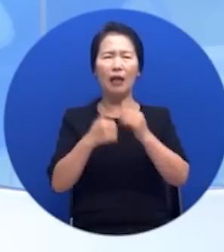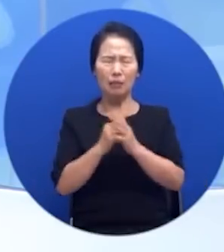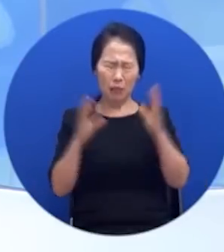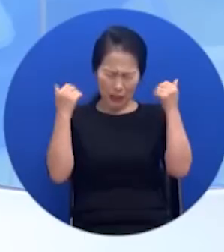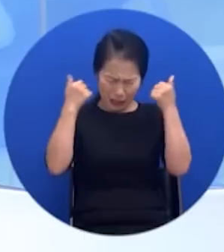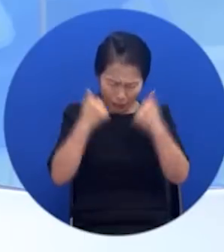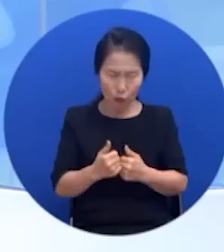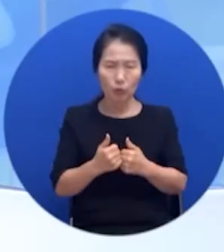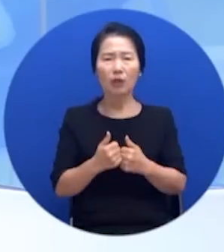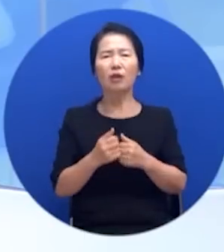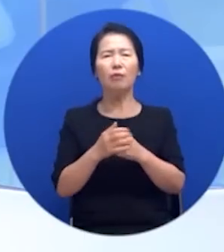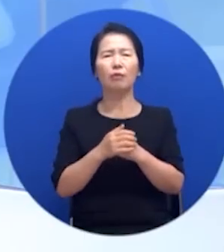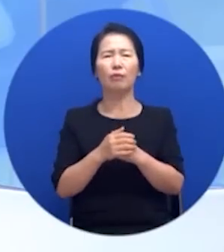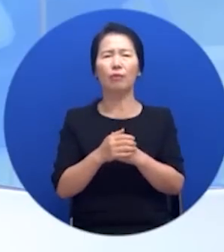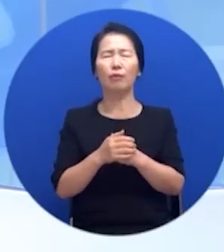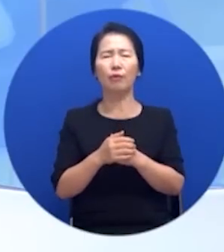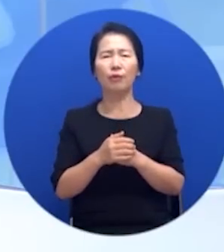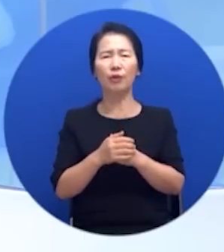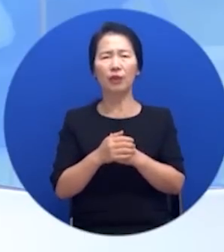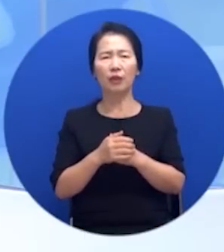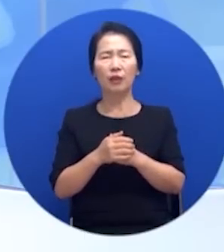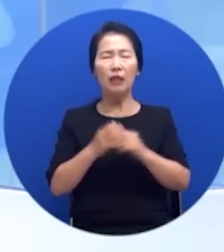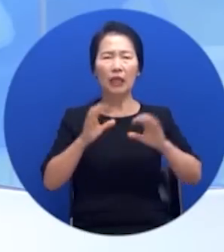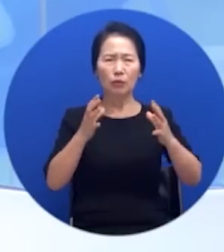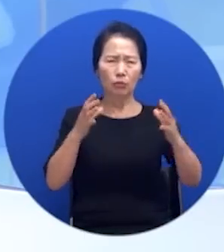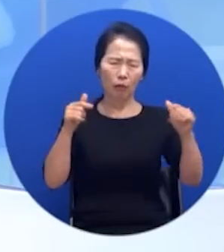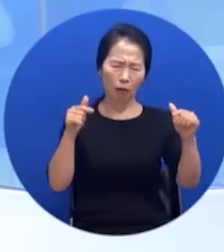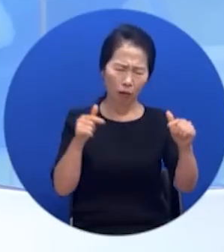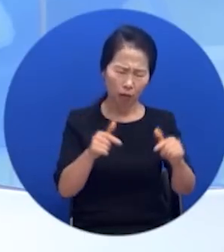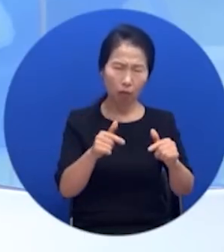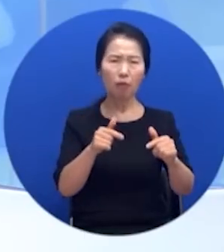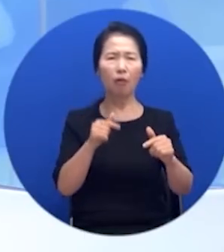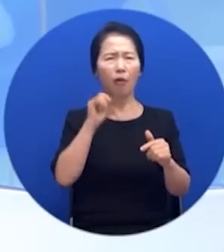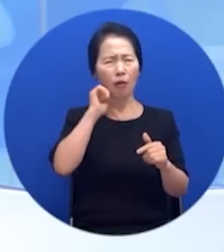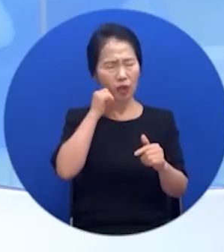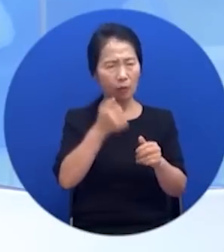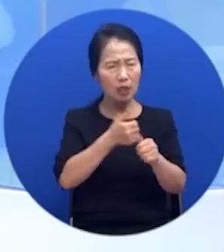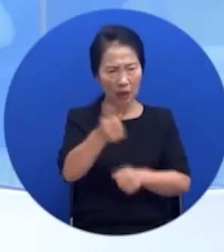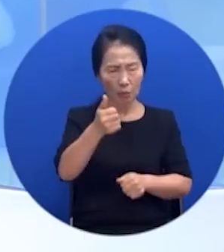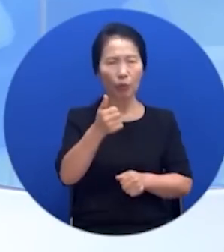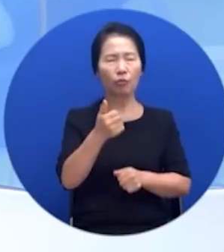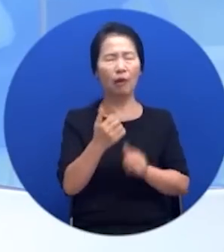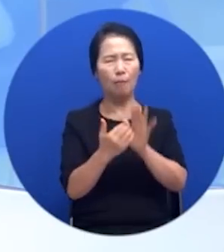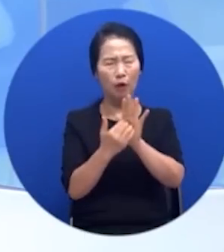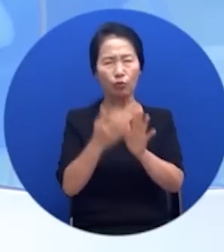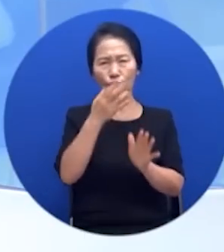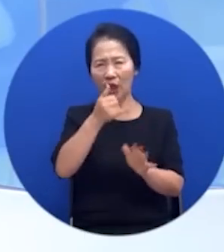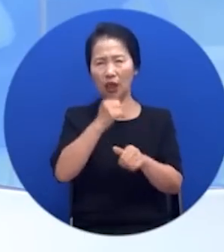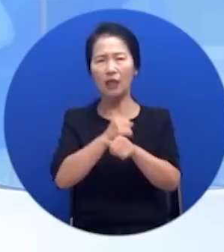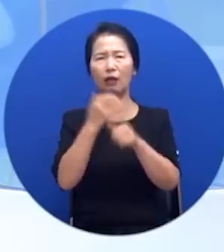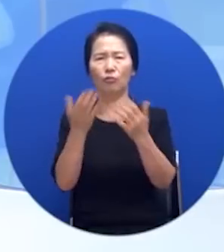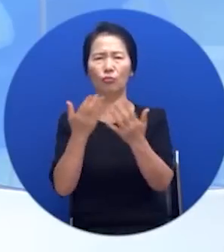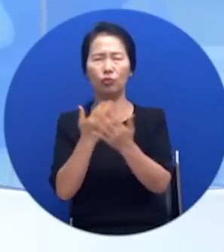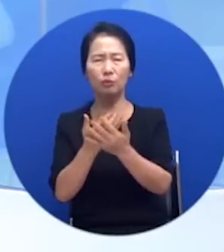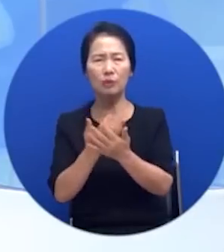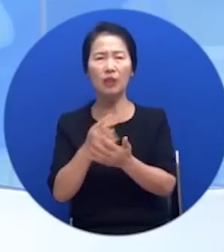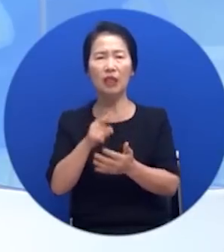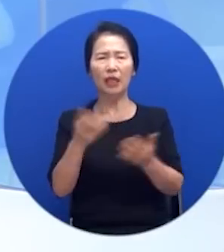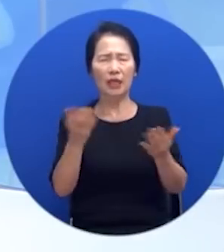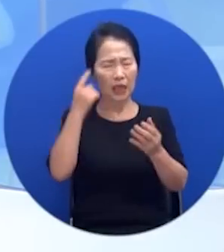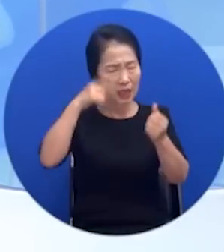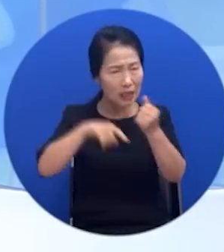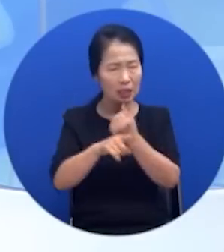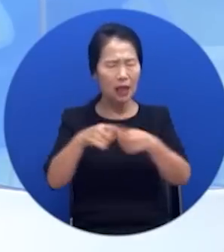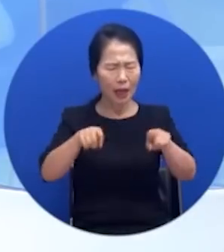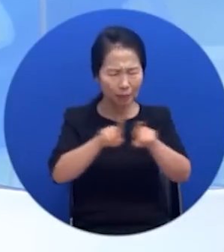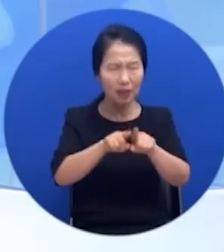막아서 도리하고 있는 인구 절벽 시대를 막기를 간절히 기도합니다. 이 일의 뜻을 같이 하는 우리